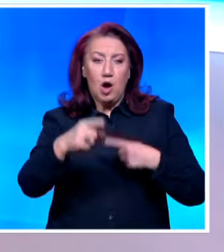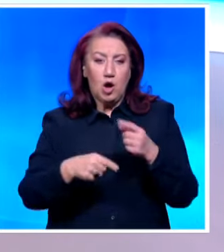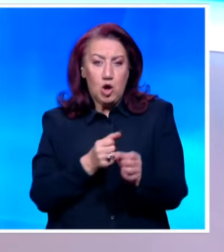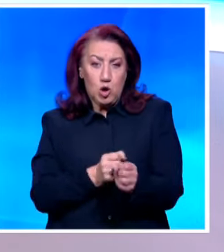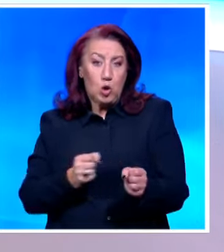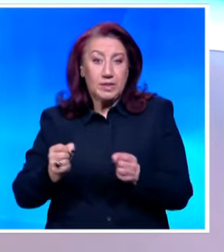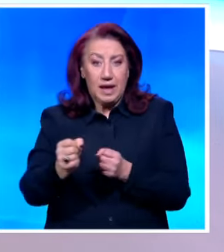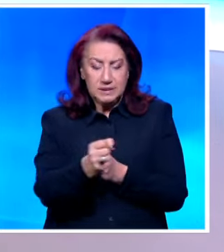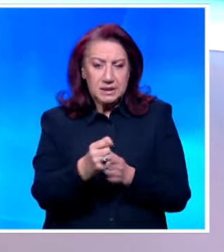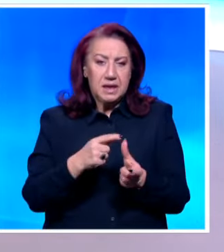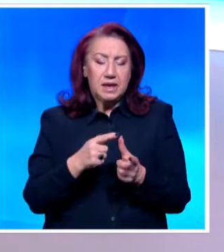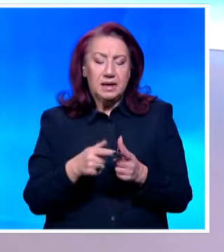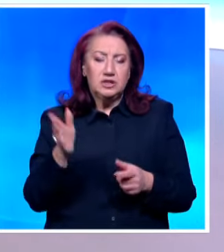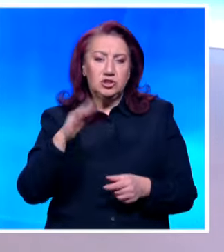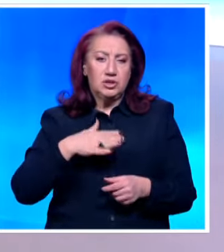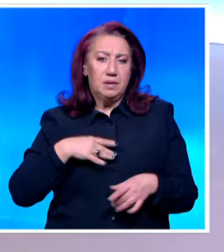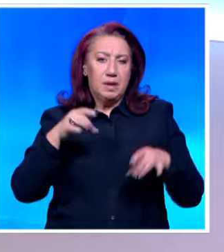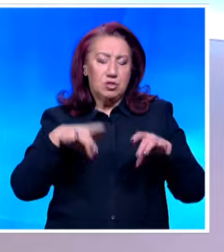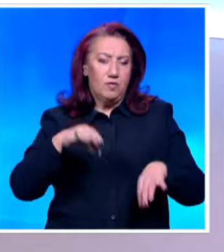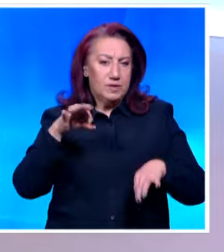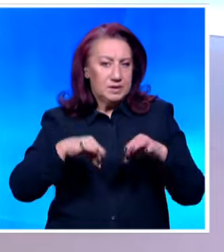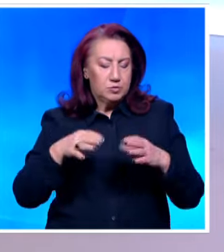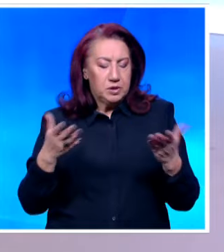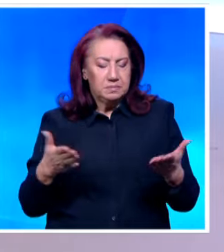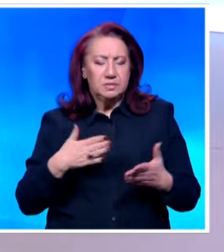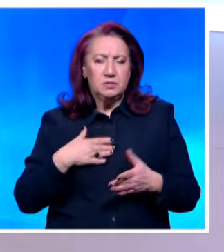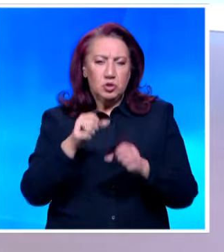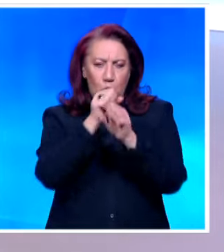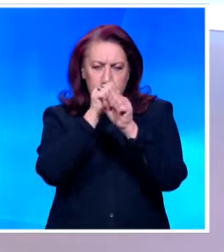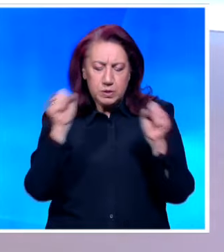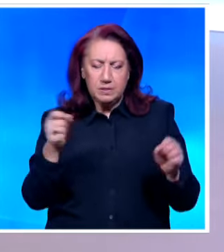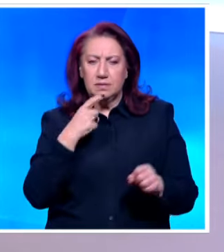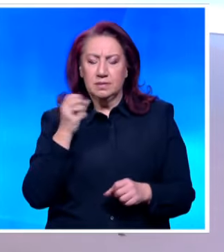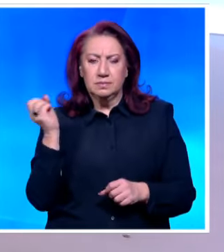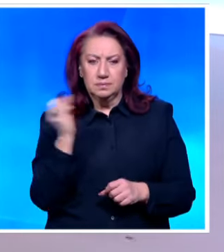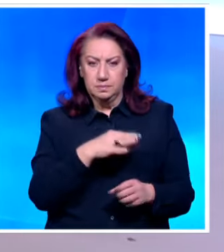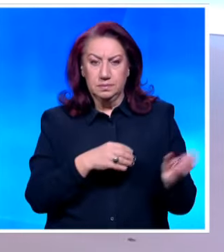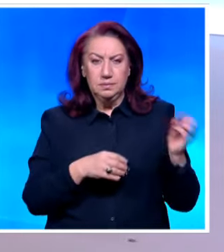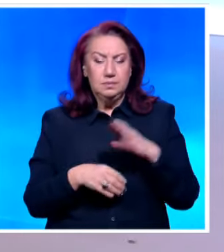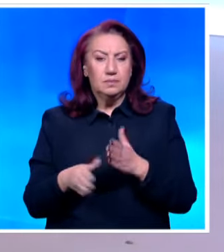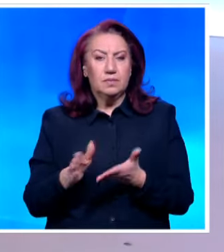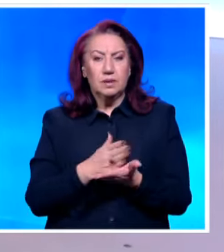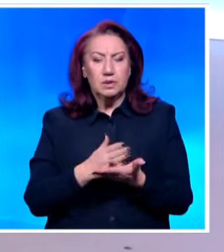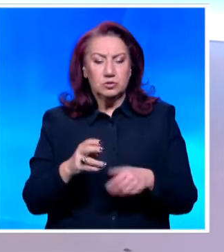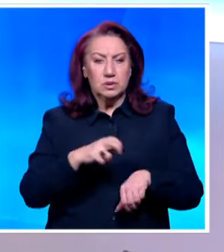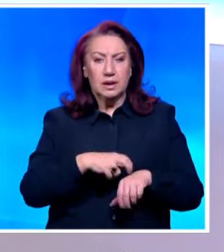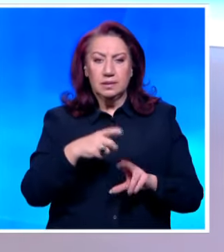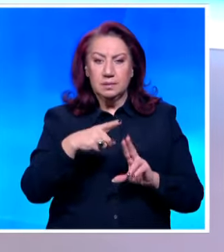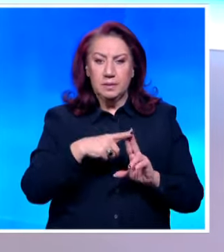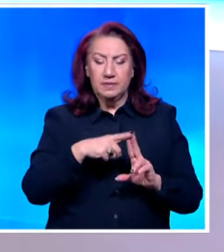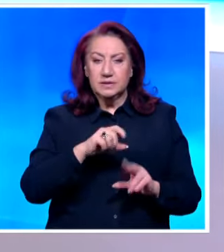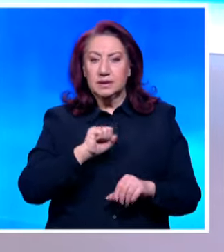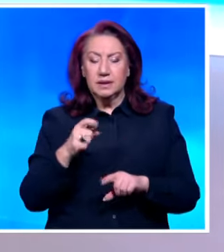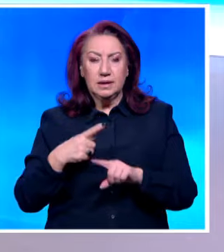тонът между партньорите в сглобката се изостри стигна се и до обидни реплики между далян пеевски и христо иванов напрежение между партиите внесе и